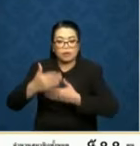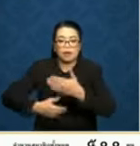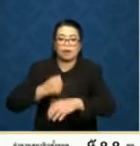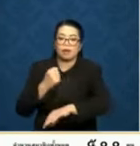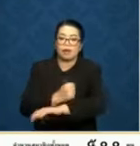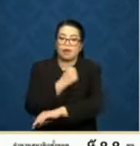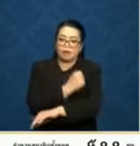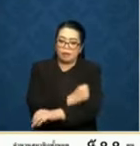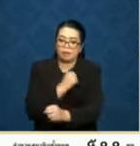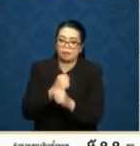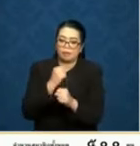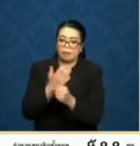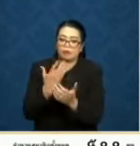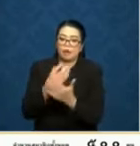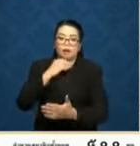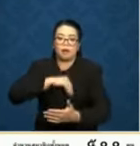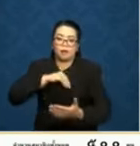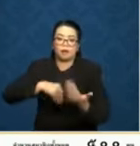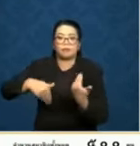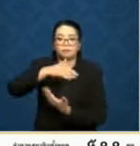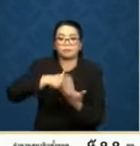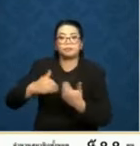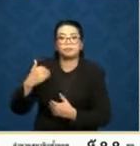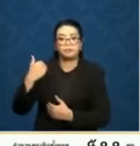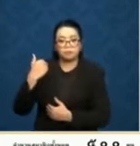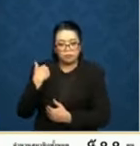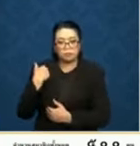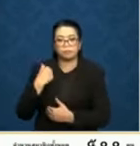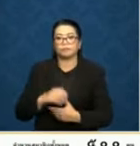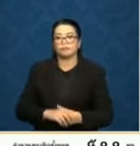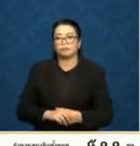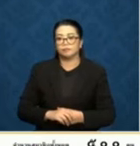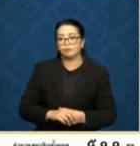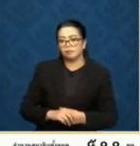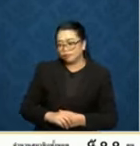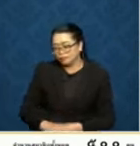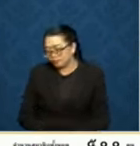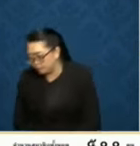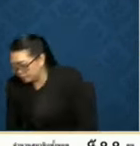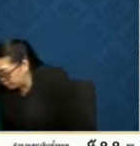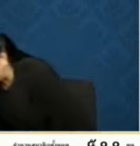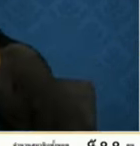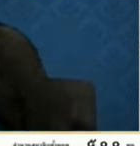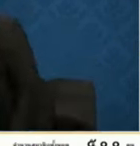งานที่ตรงและตอดปโจ hots กับความต้องการของตลาดแงงานที่มากขึ้น